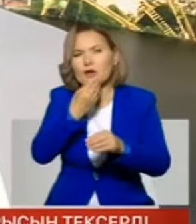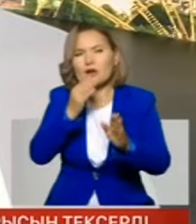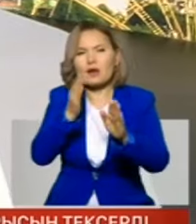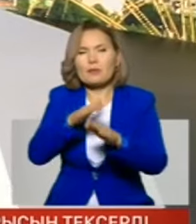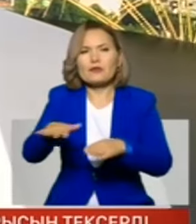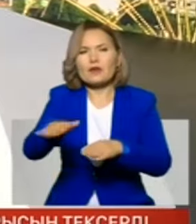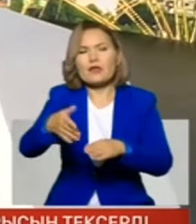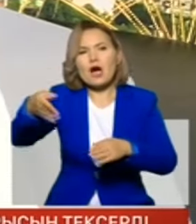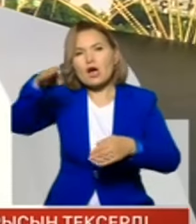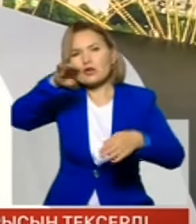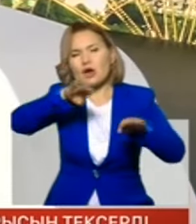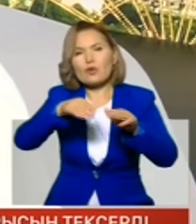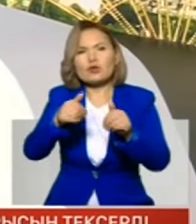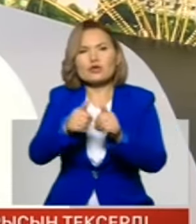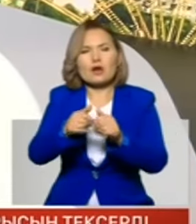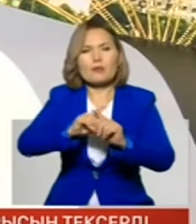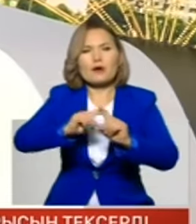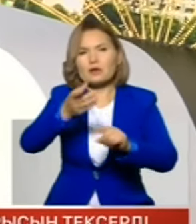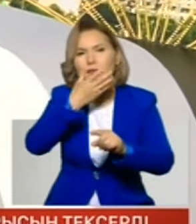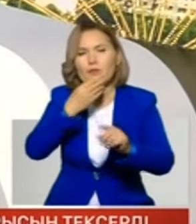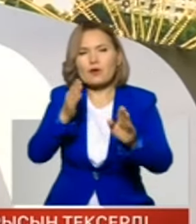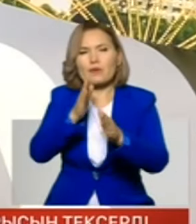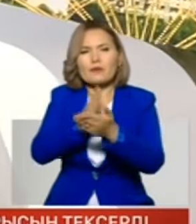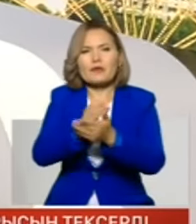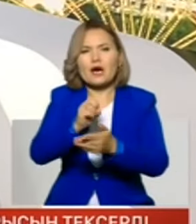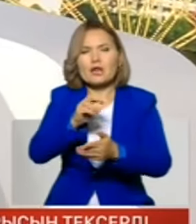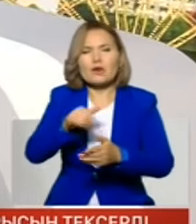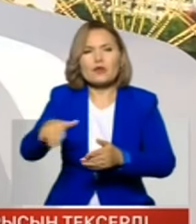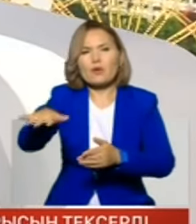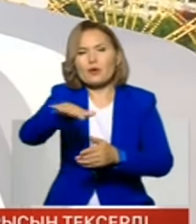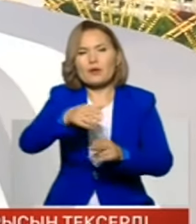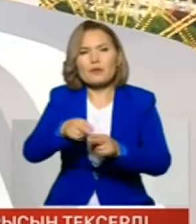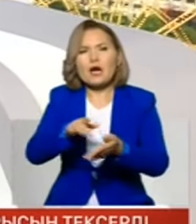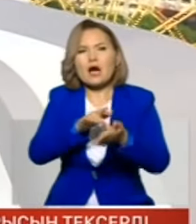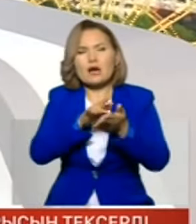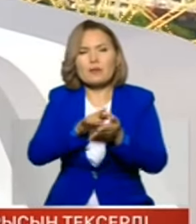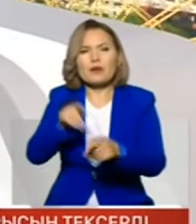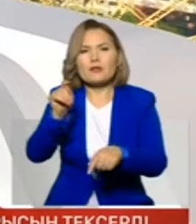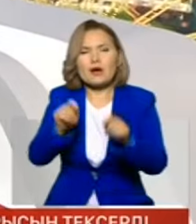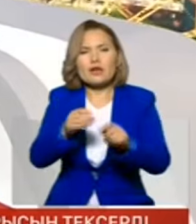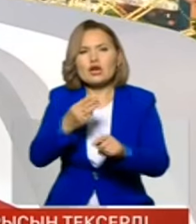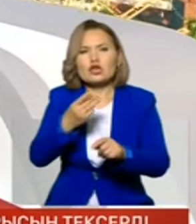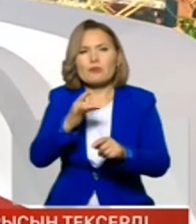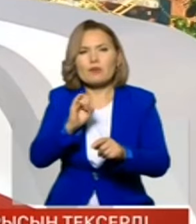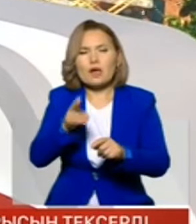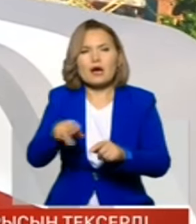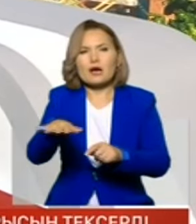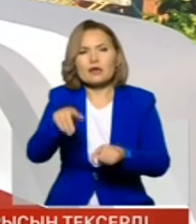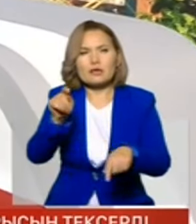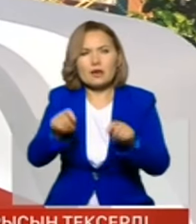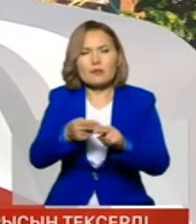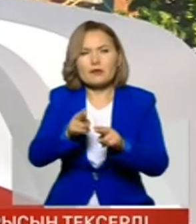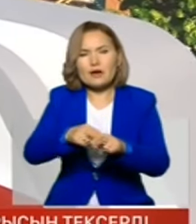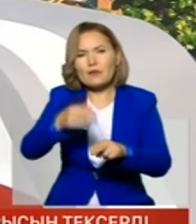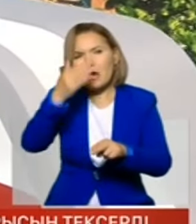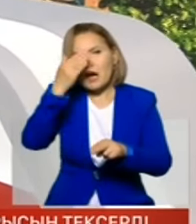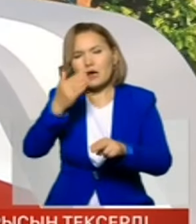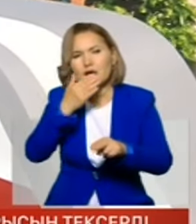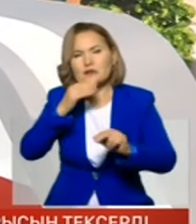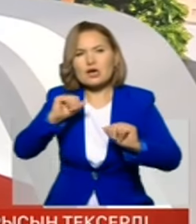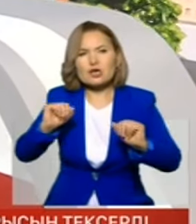тауға жақын орналасуымен ерекше. Алатау баурайына саяхаттаушылар алдымен Шымбұлаққа аялдайды. Қысы жазы